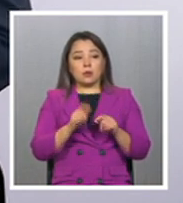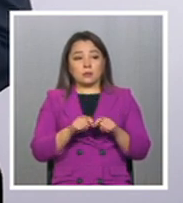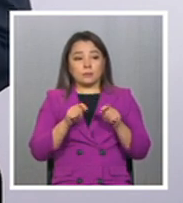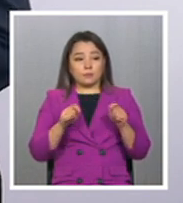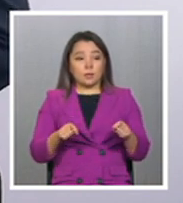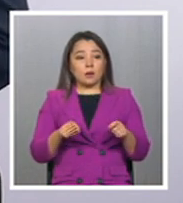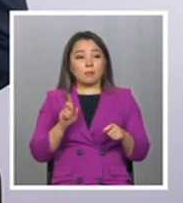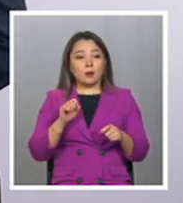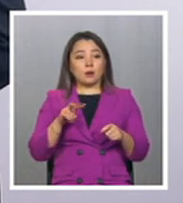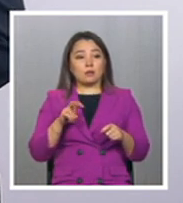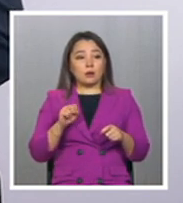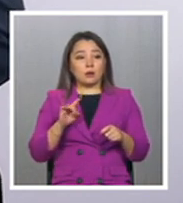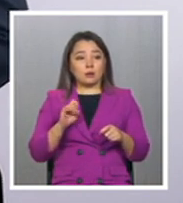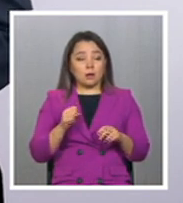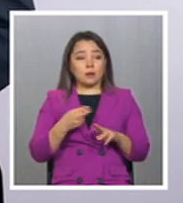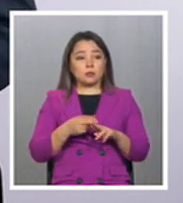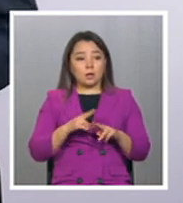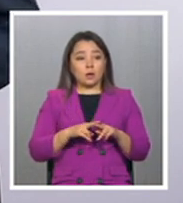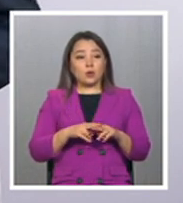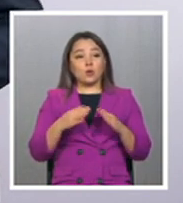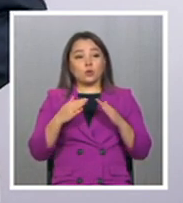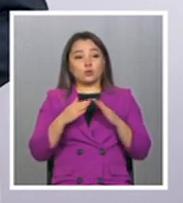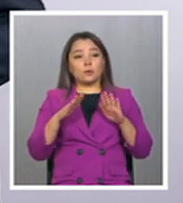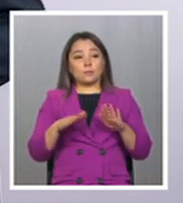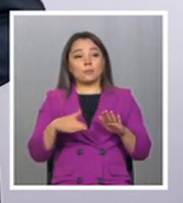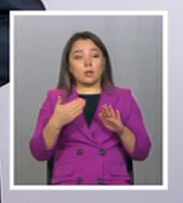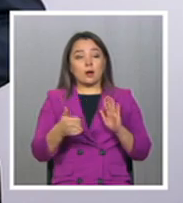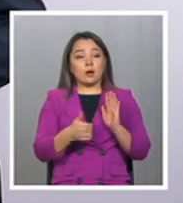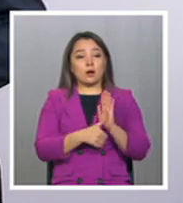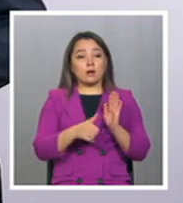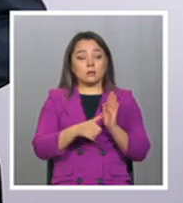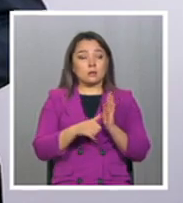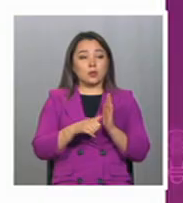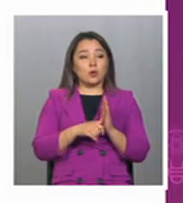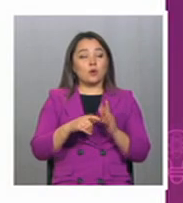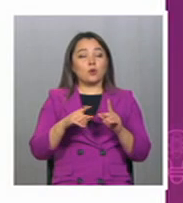қарастырайық. Балараның ұясы 6 бұрышты фигураға ұқсайды.